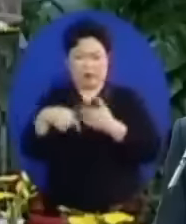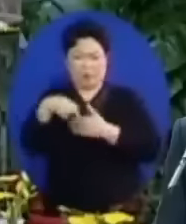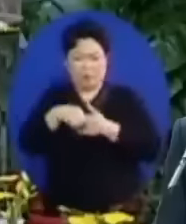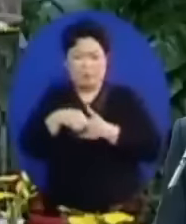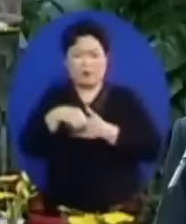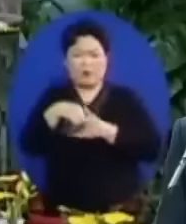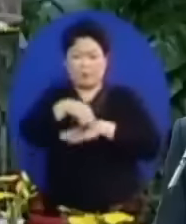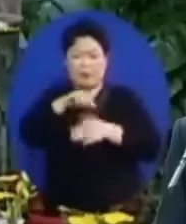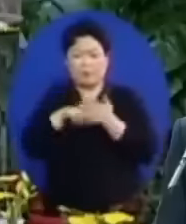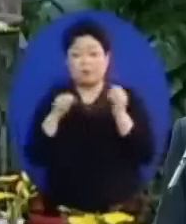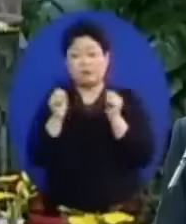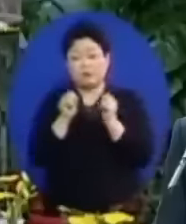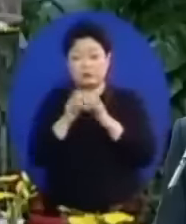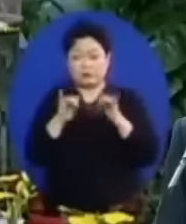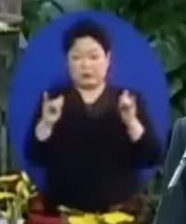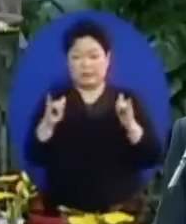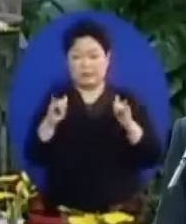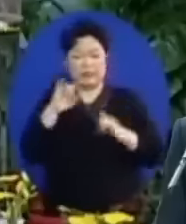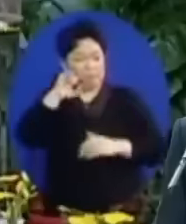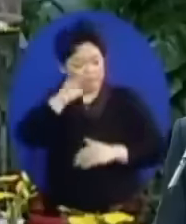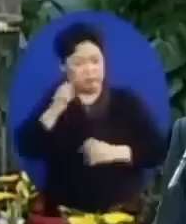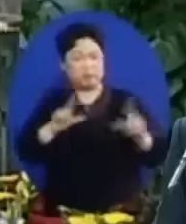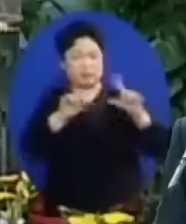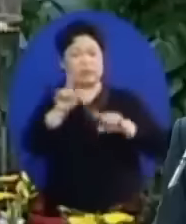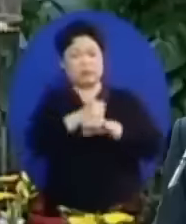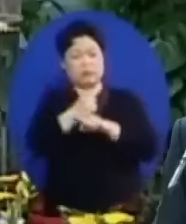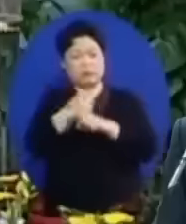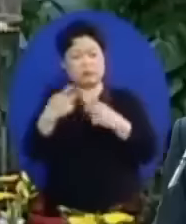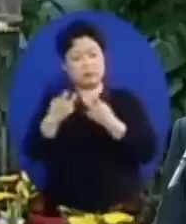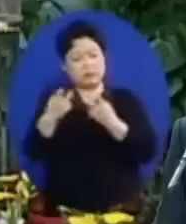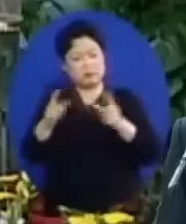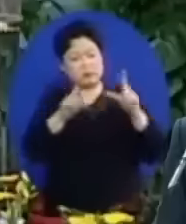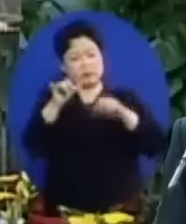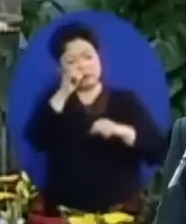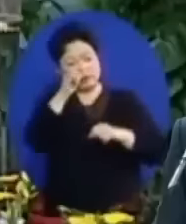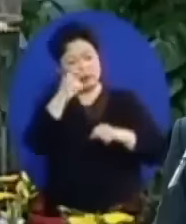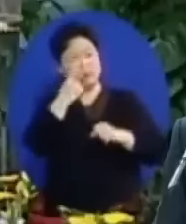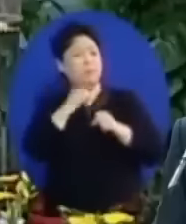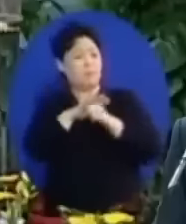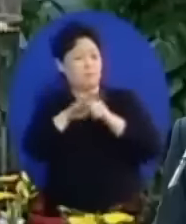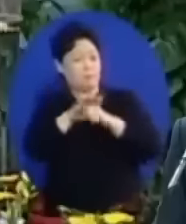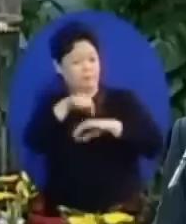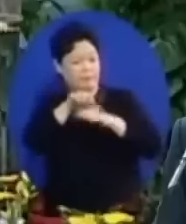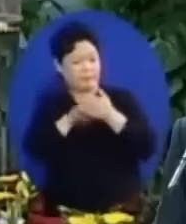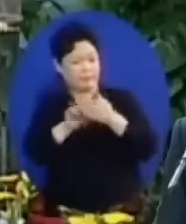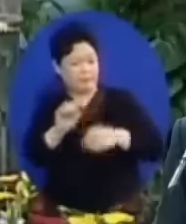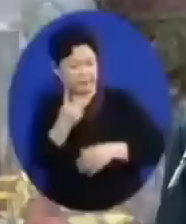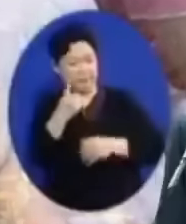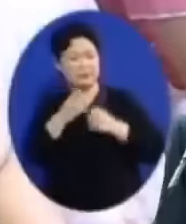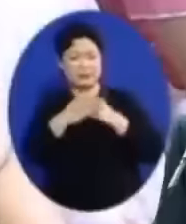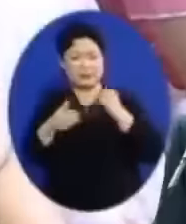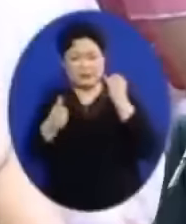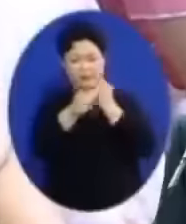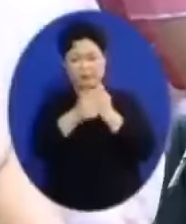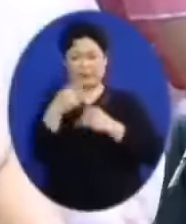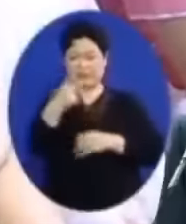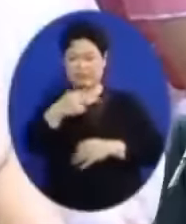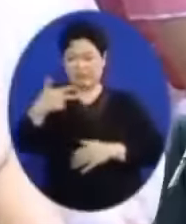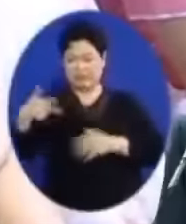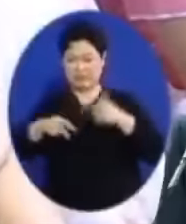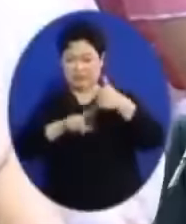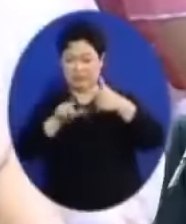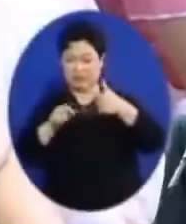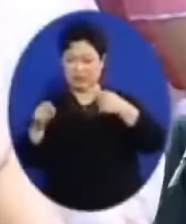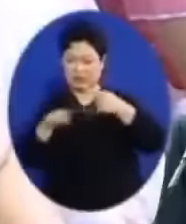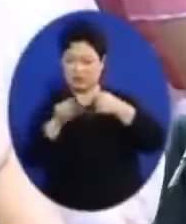마음이 추운 사람일수록 저 어려운 생활을 어떻게 지낼까 하는 동정심이 생겼습니다. 이 부부는 지난 2007년